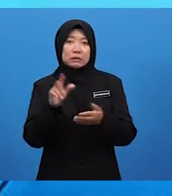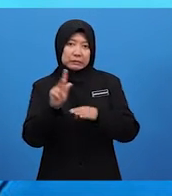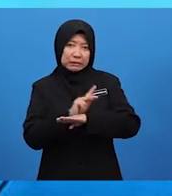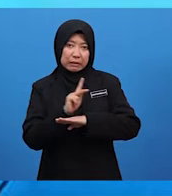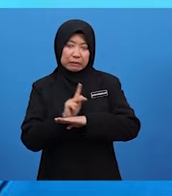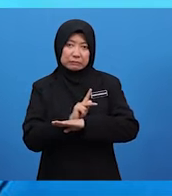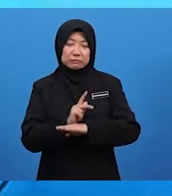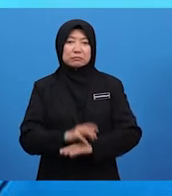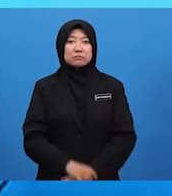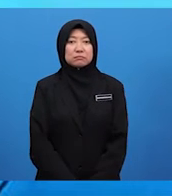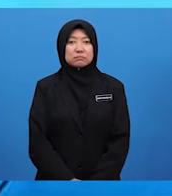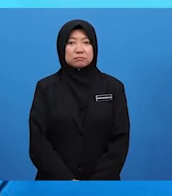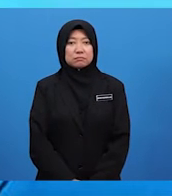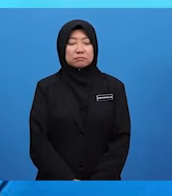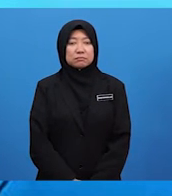berkarat.